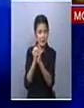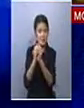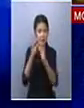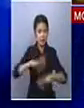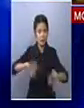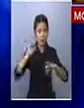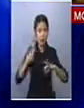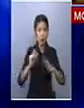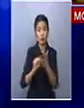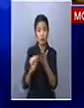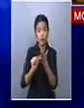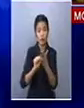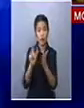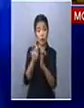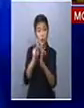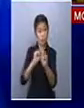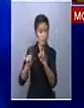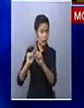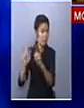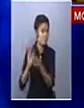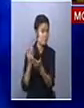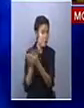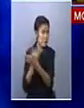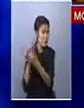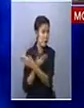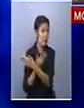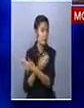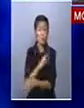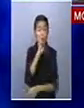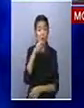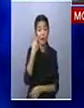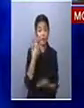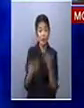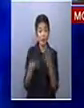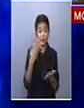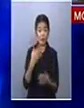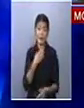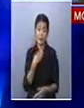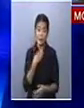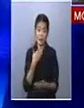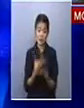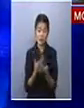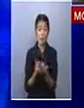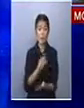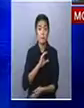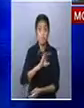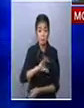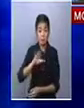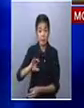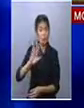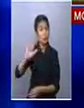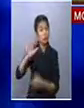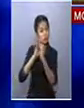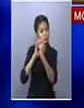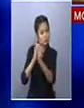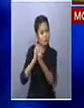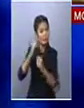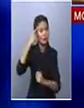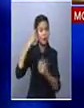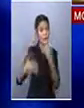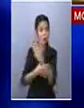าวนะครับสำหรับการแนะนำการลงทุนสำหรับใครที่ต้องการอยากจะ enjoy ตัว growth ของตัวตลาดจีนเนี่ยก็ยังมีโอกา